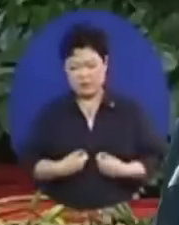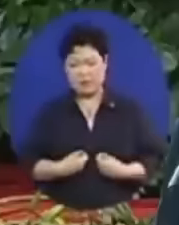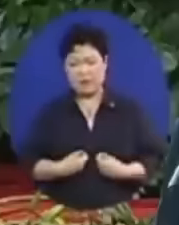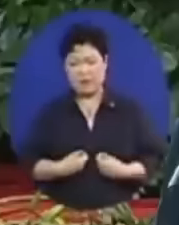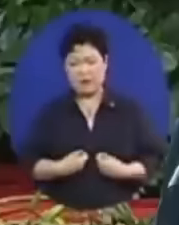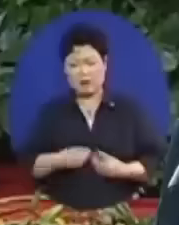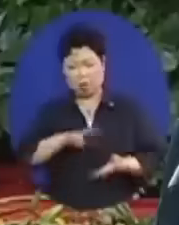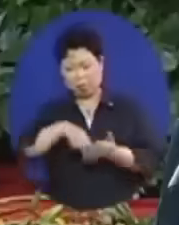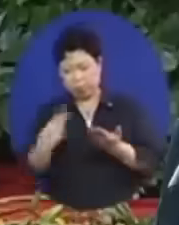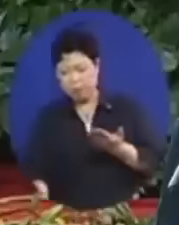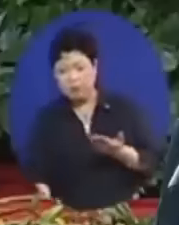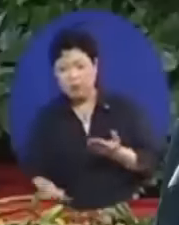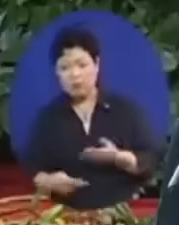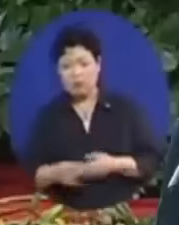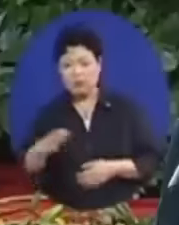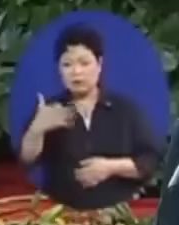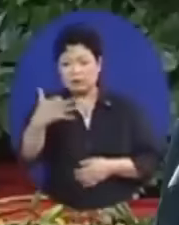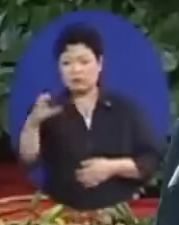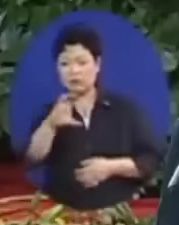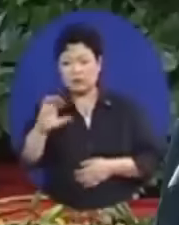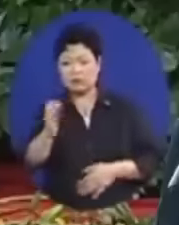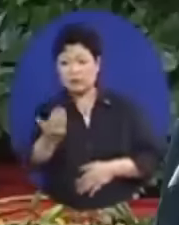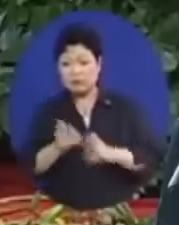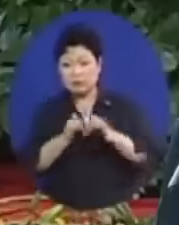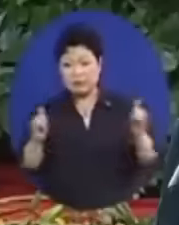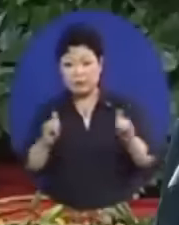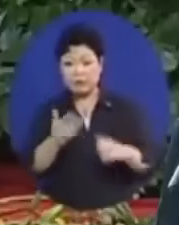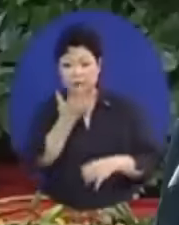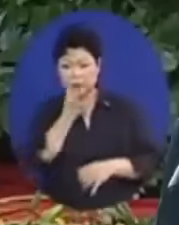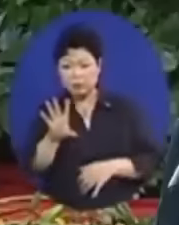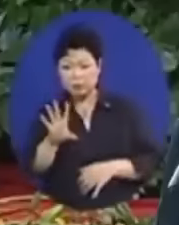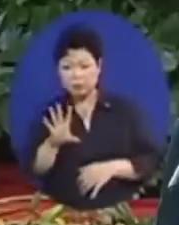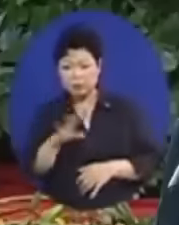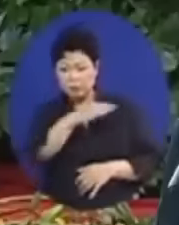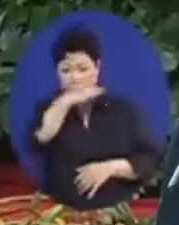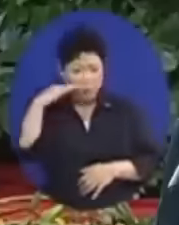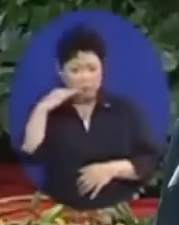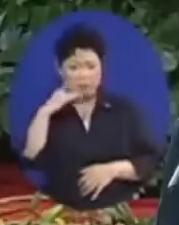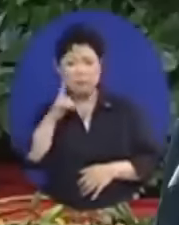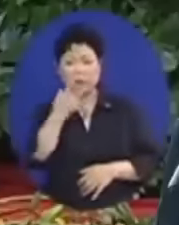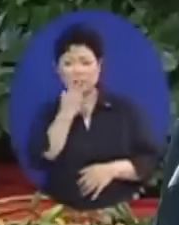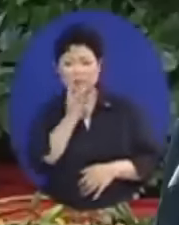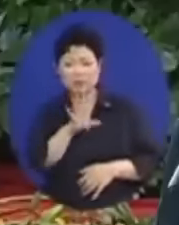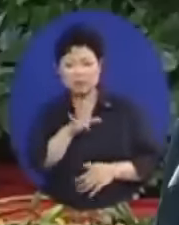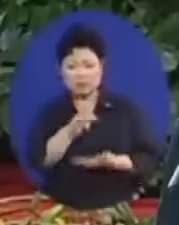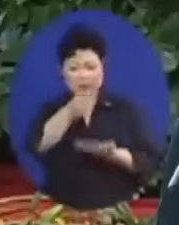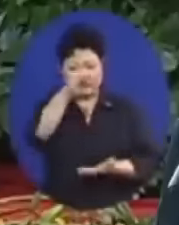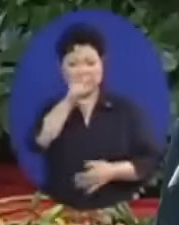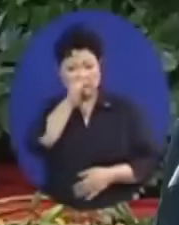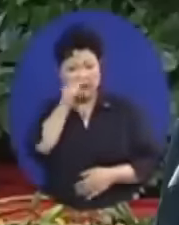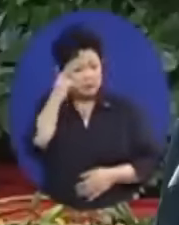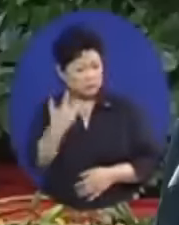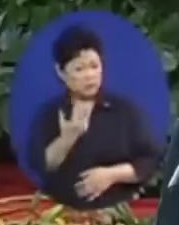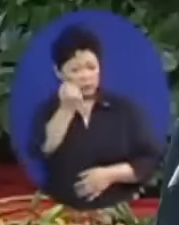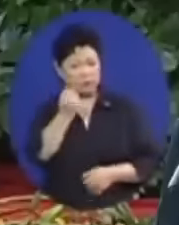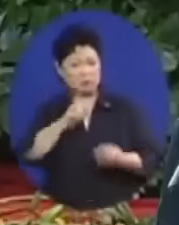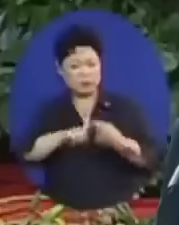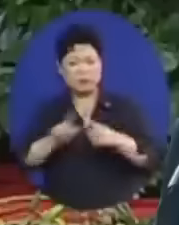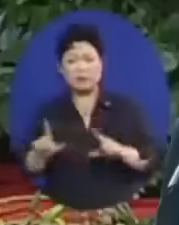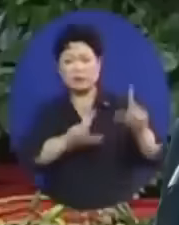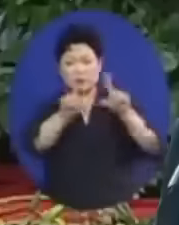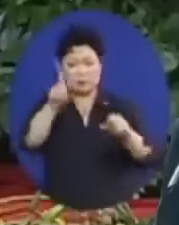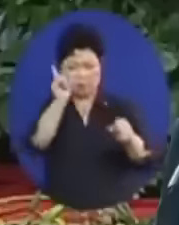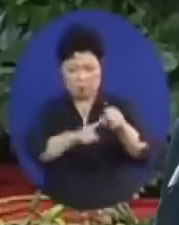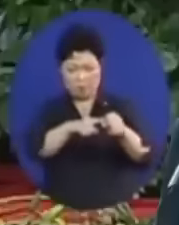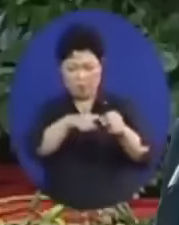밑으로 떨어졌습니다. 19세기 이전의 사람들은 절대로 옳은 것은 절대 가치가 있다고 생각했고 그것은 삶의